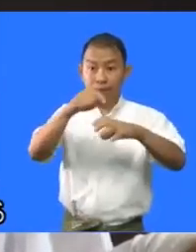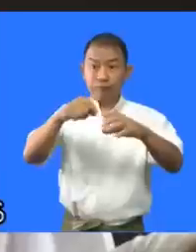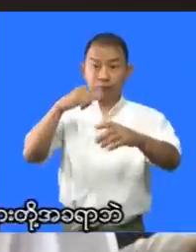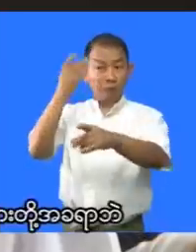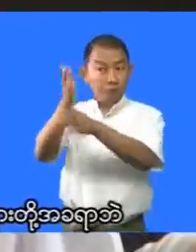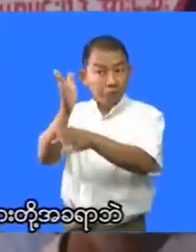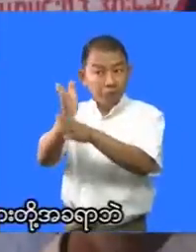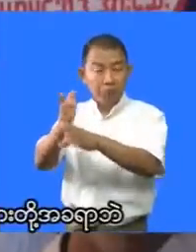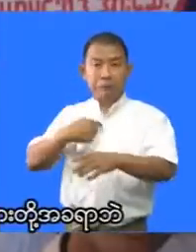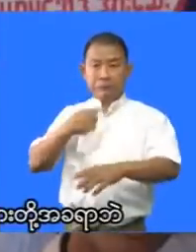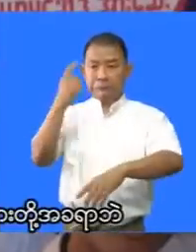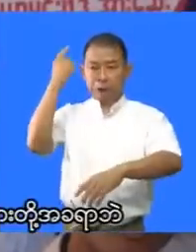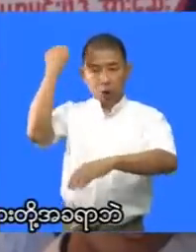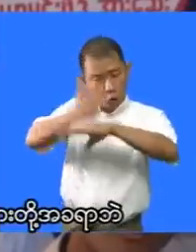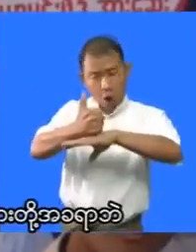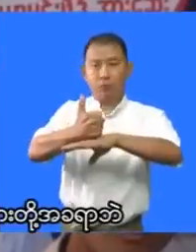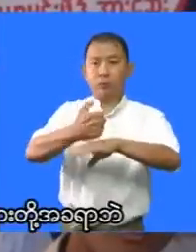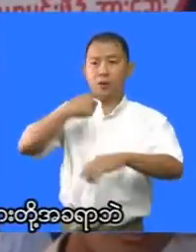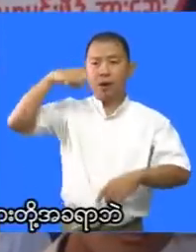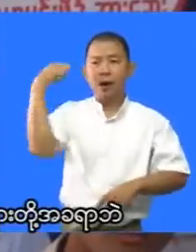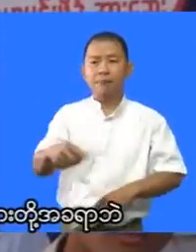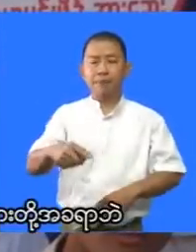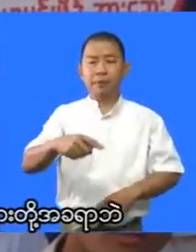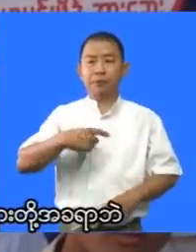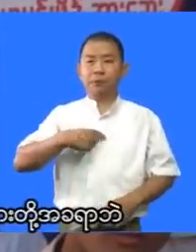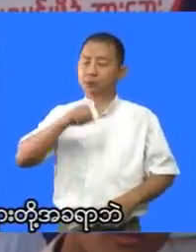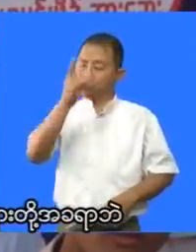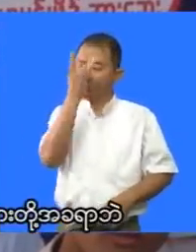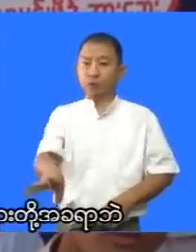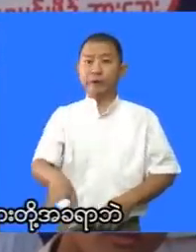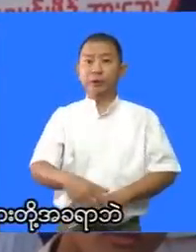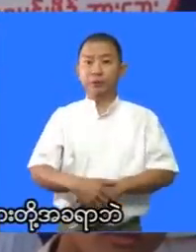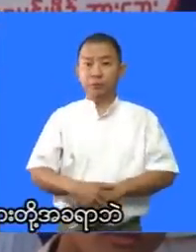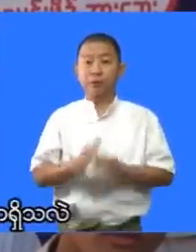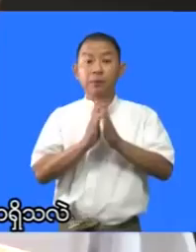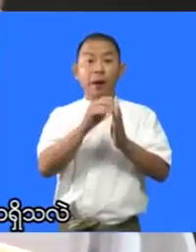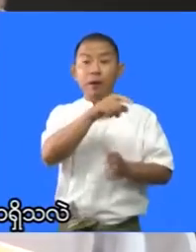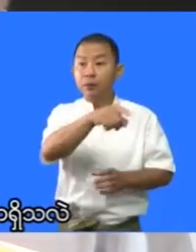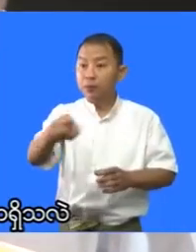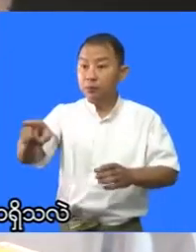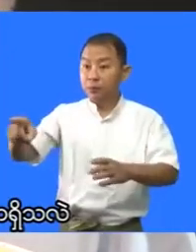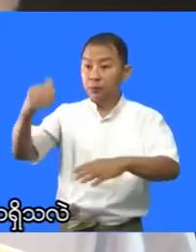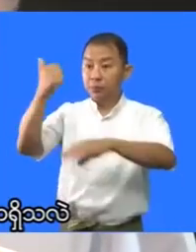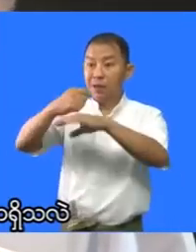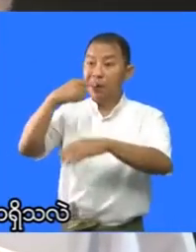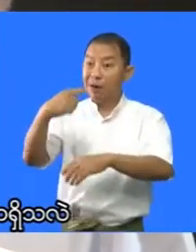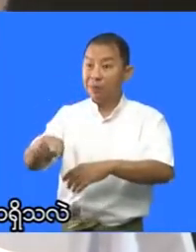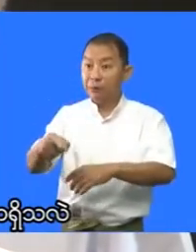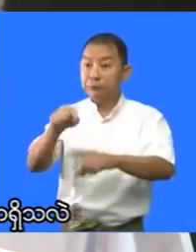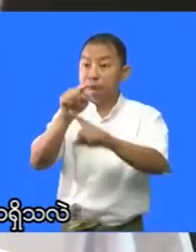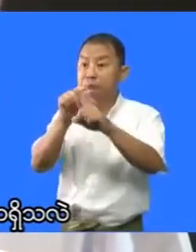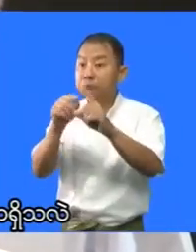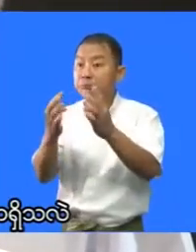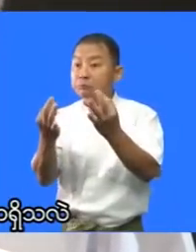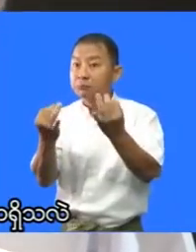ငံခြားမှာတော့သုံးလေရှိတယ် Captain of the ship လို့သုံးတယ ် သူက director ခင်ဗျားအခရာပဲအဲ့တော့အဲ့ဒီ director ကတော့အခုန